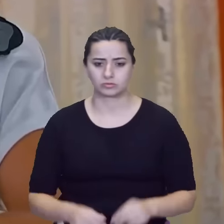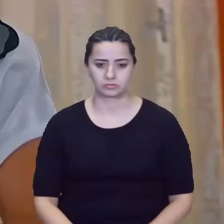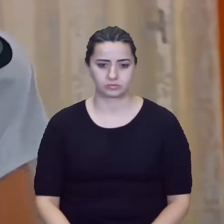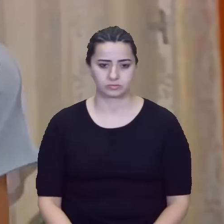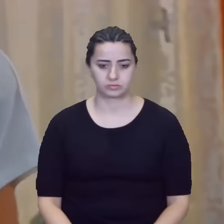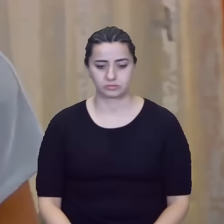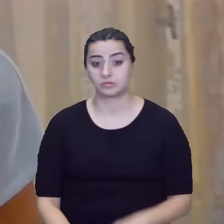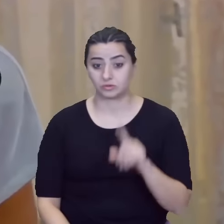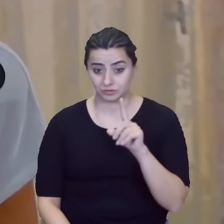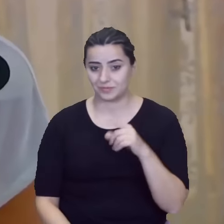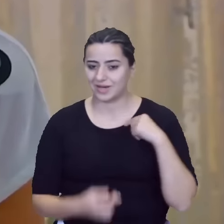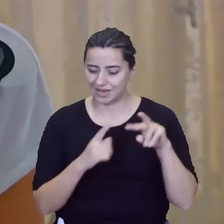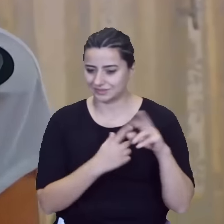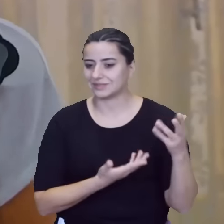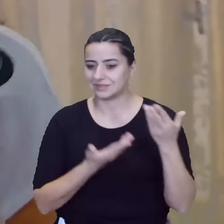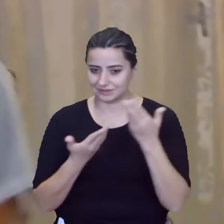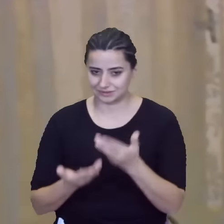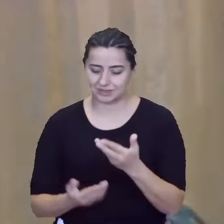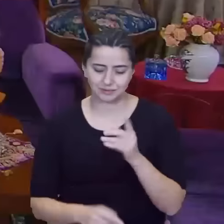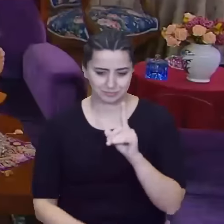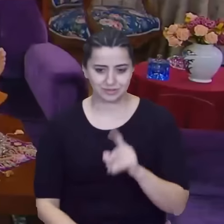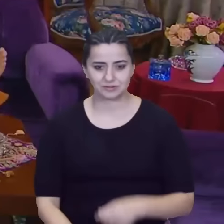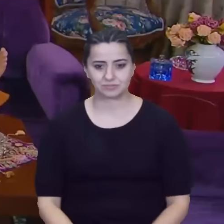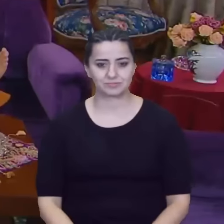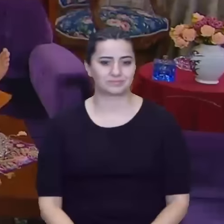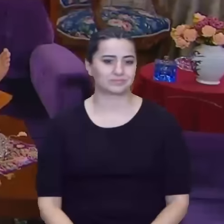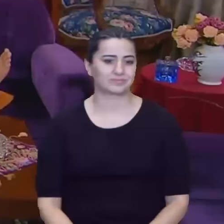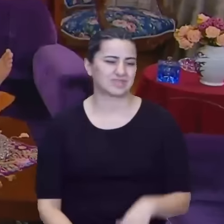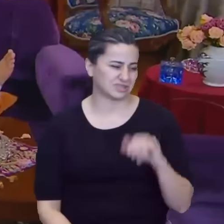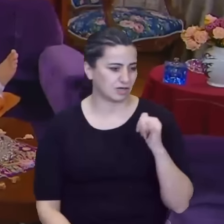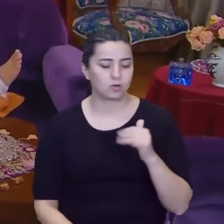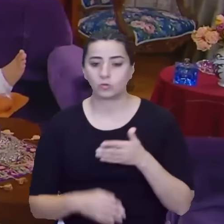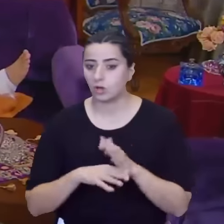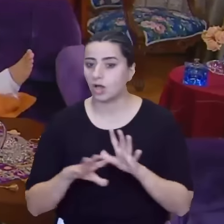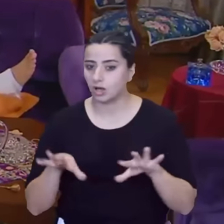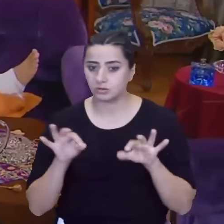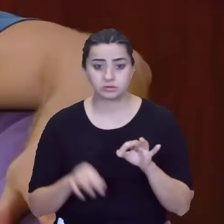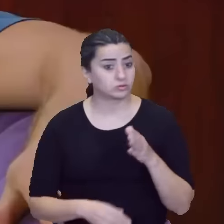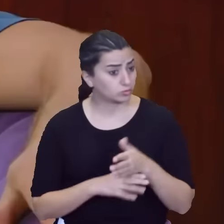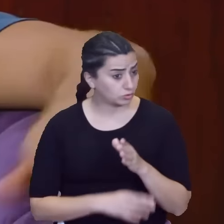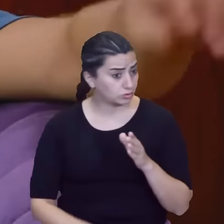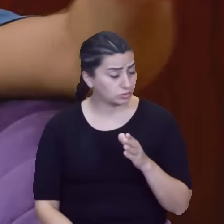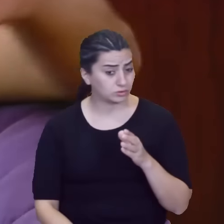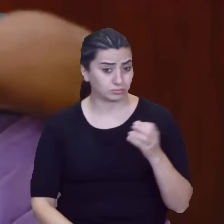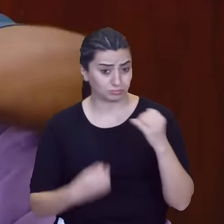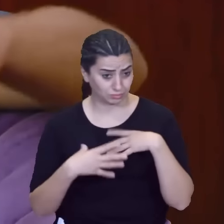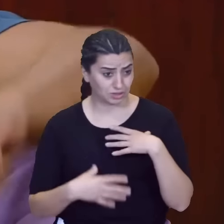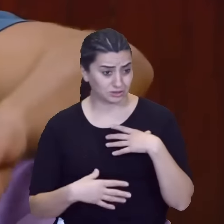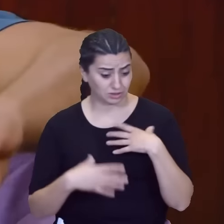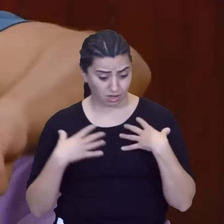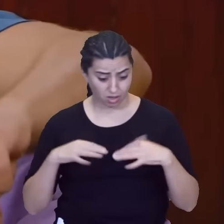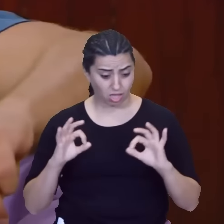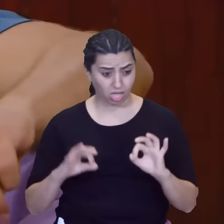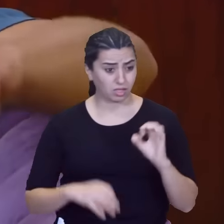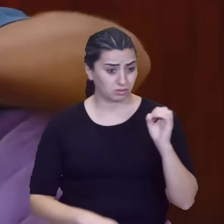göğsünde bir tanem. Dur ben şimdi Aslı'yı sana getireyim. Hemen. Yok canım, şaka yapıyorsun. Vallahi her şeyi hatırladım. Ciddi ciddi gidiyorsun sen. Aslı'yı bana bırakacaksın bu